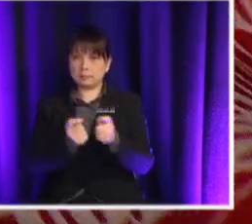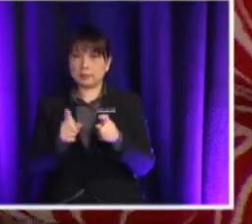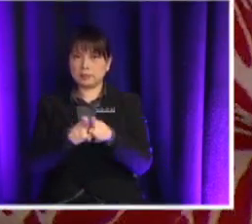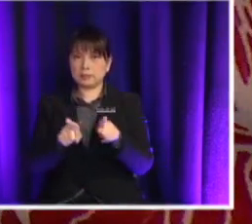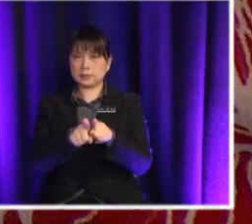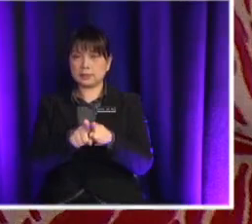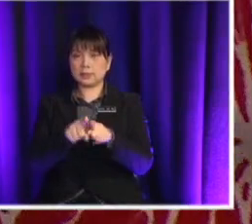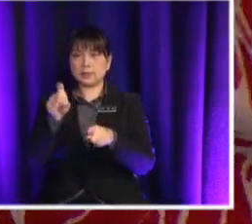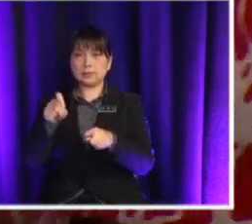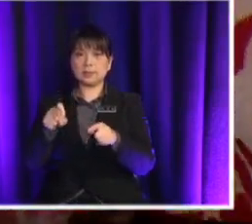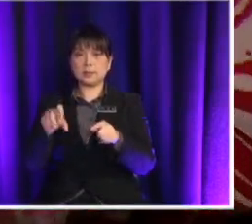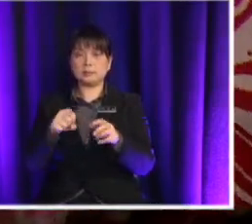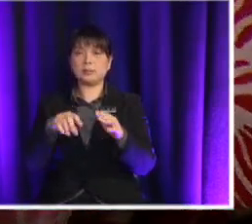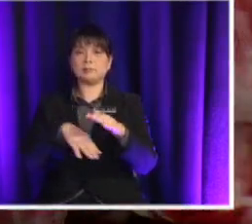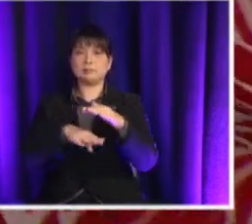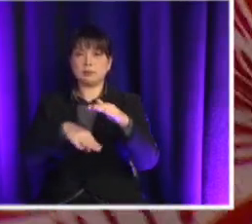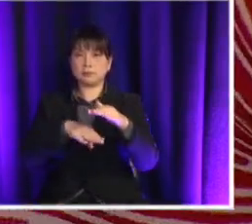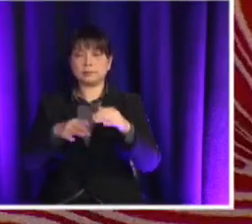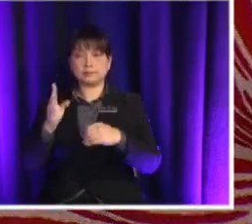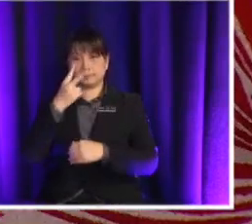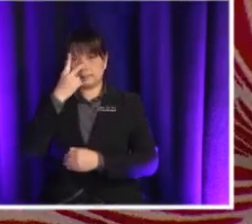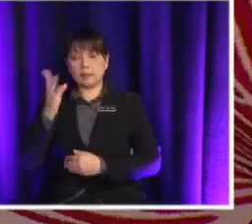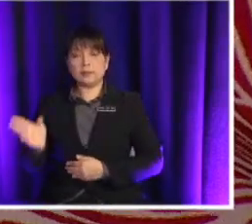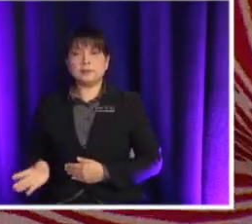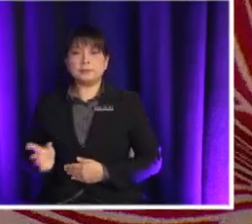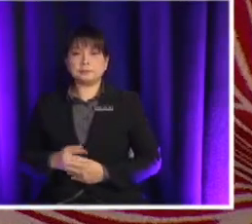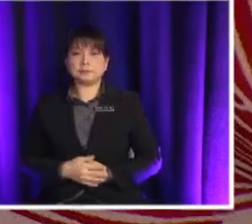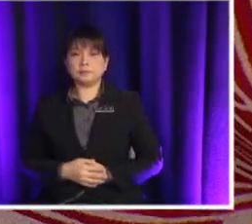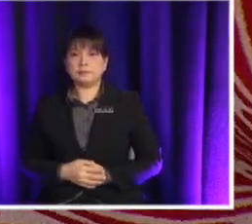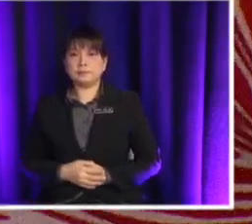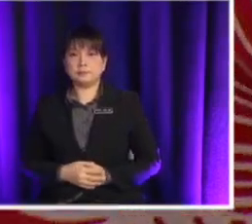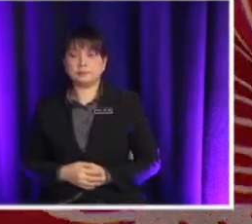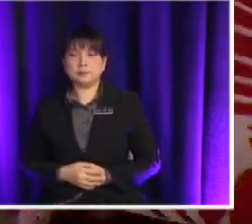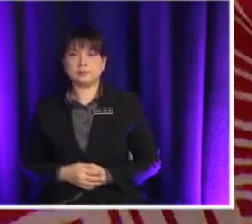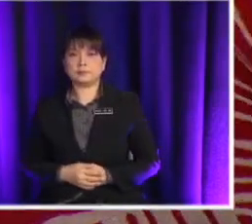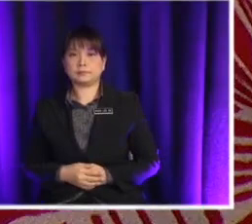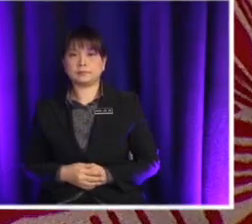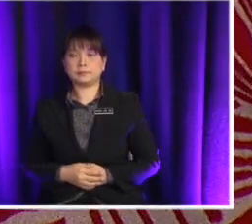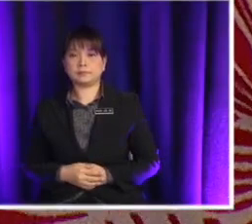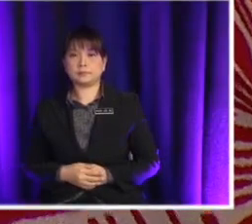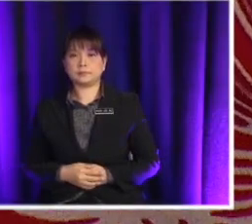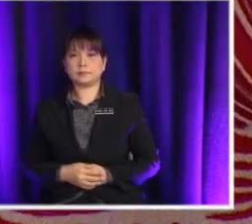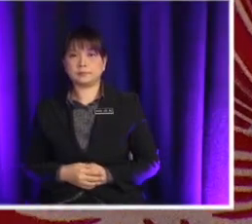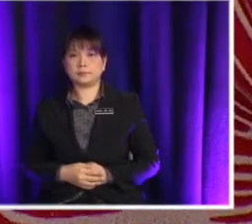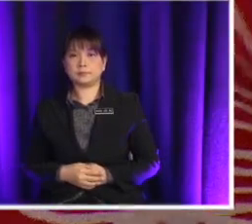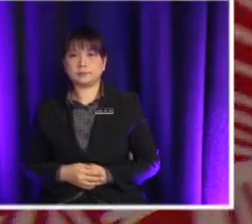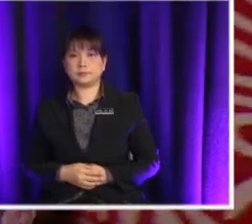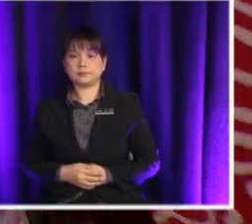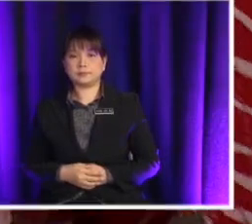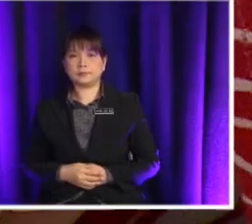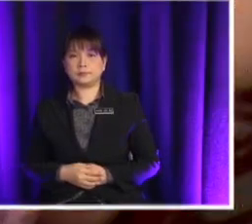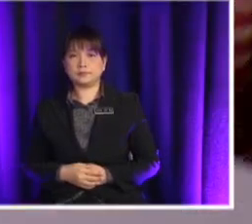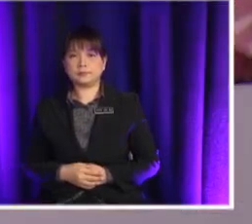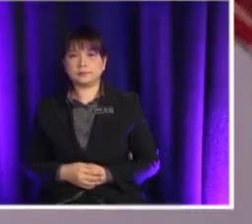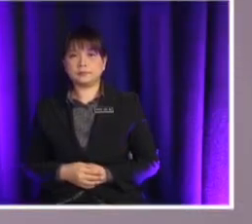Aiman kena ambil bawah dia lah. Kena sambung bawah dia sebab ini tadi adalah pengalih kan. Jadi pengalih. Tapi kalau Aiman nak gunakan poin lain boleh saja